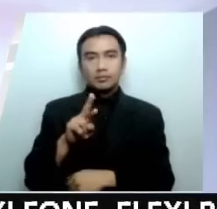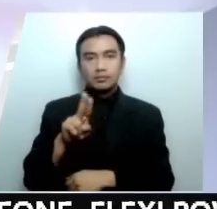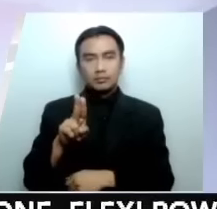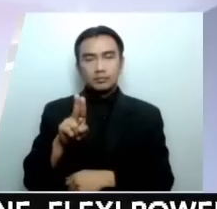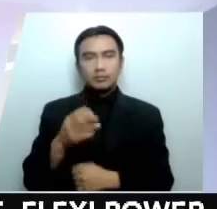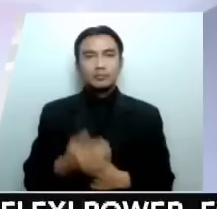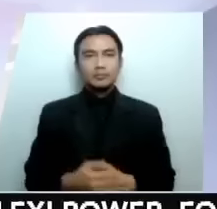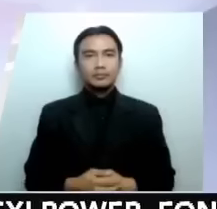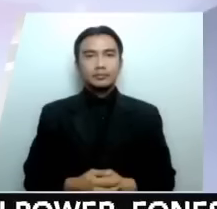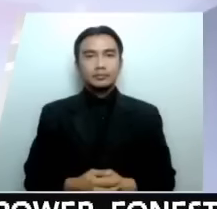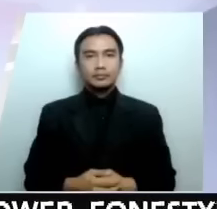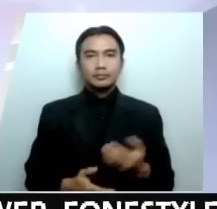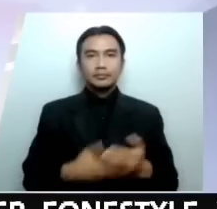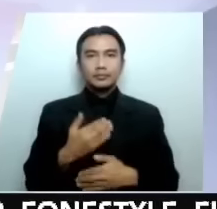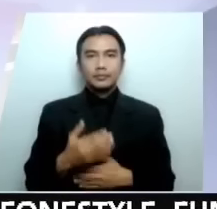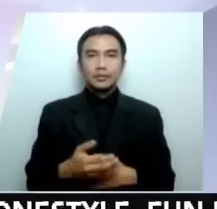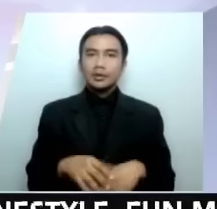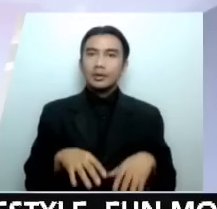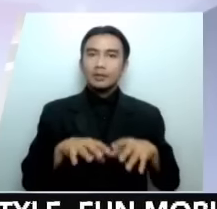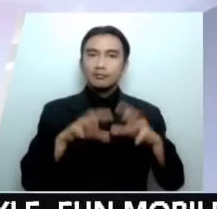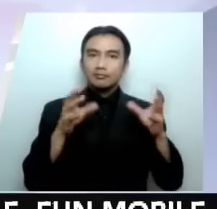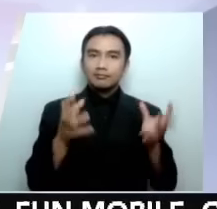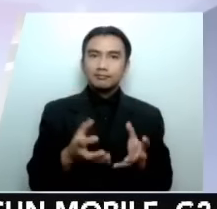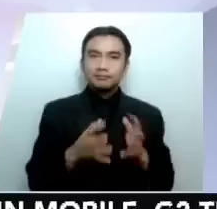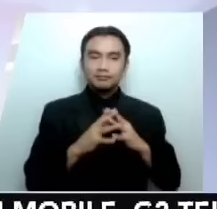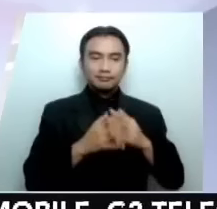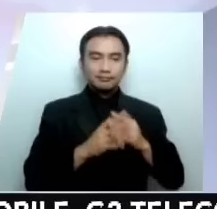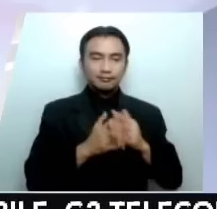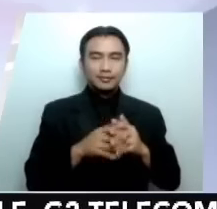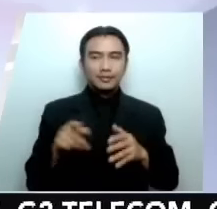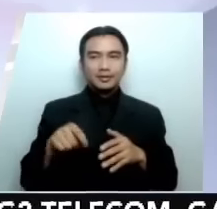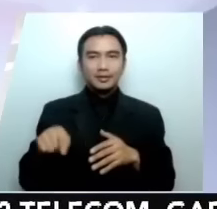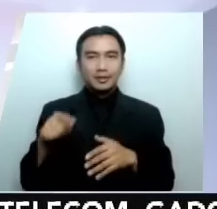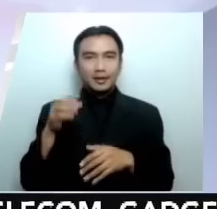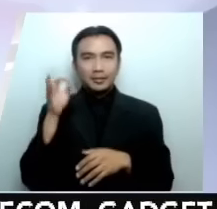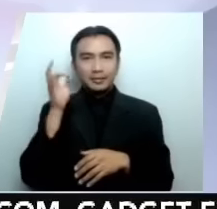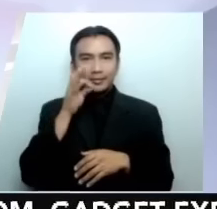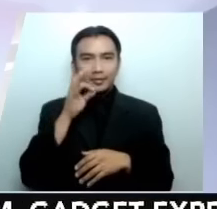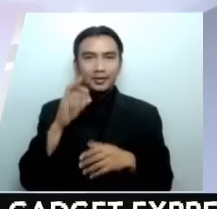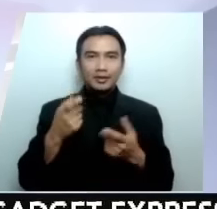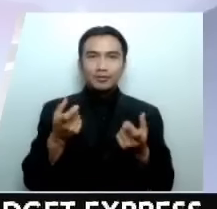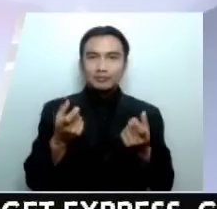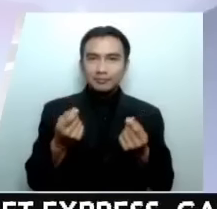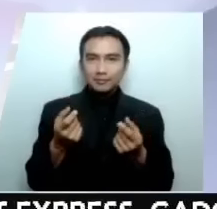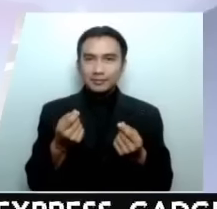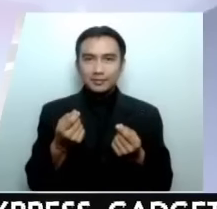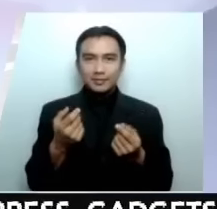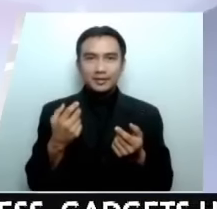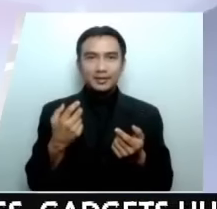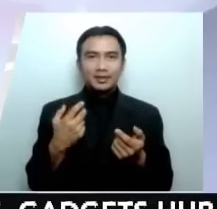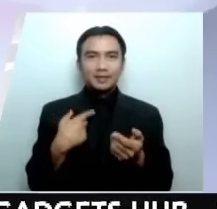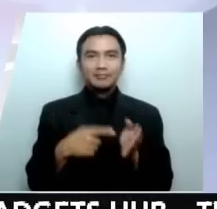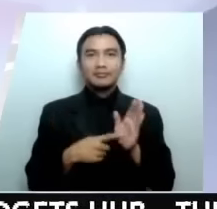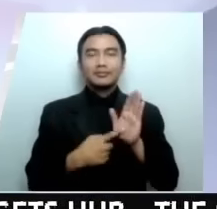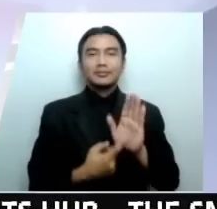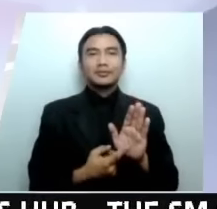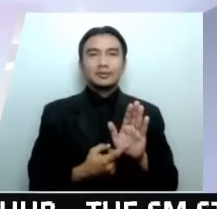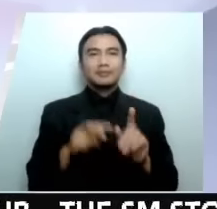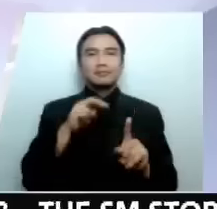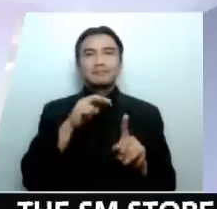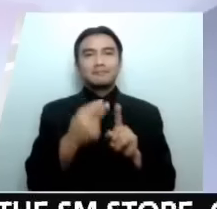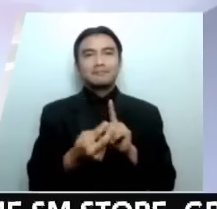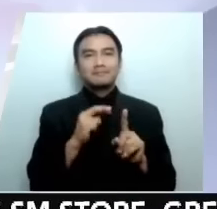Sa mundo ng wrestling, nakahanap ng paraan ng ilang Pinay para baliin at ang baluktot na pagtingin sa kababaihan.